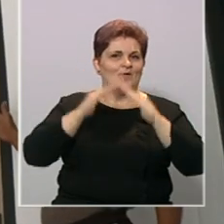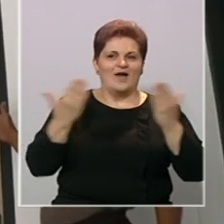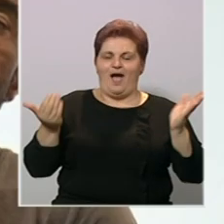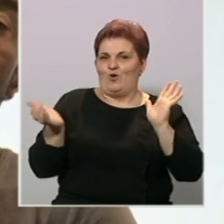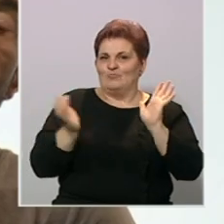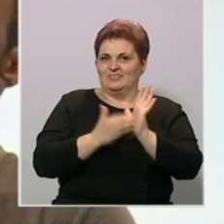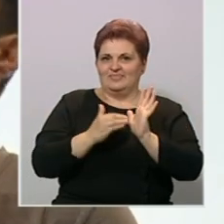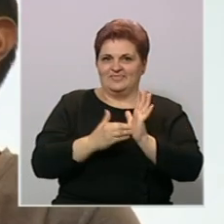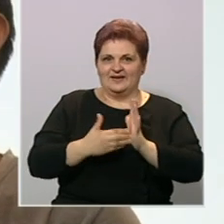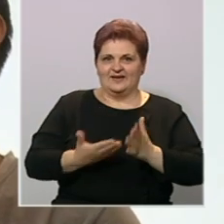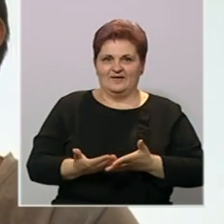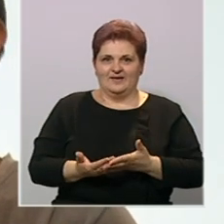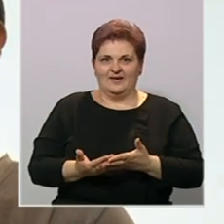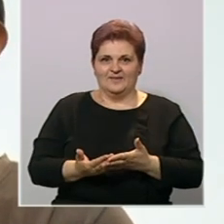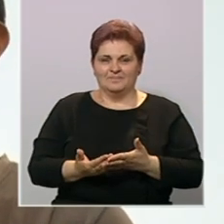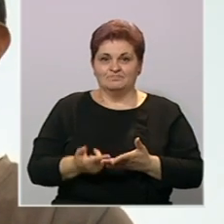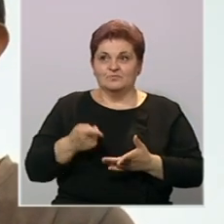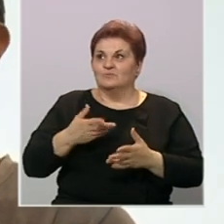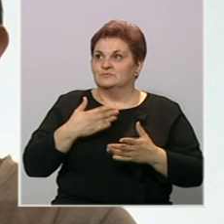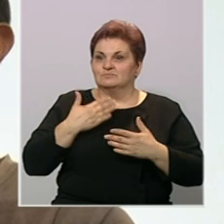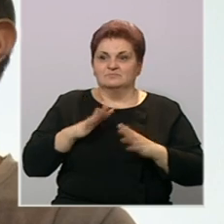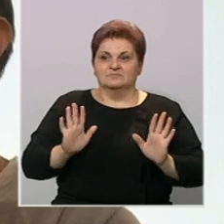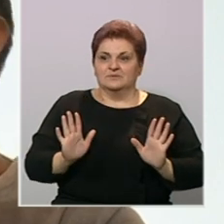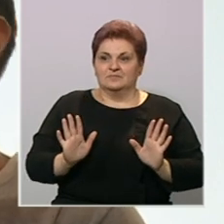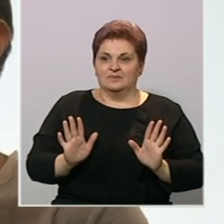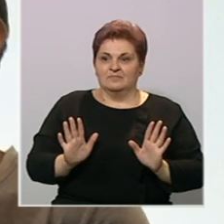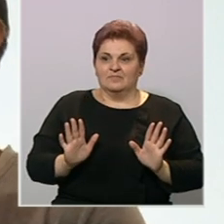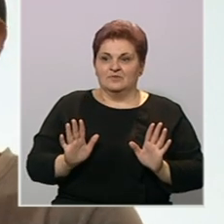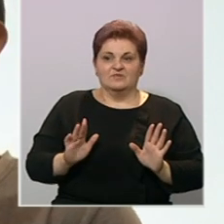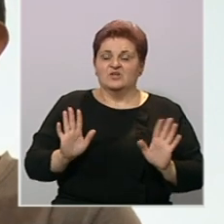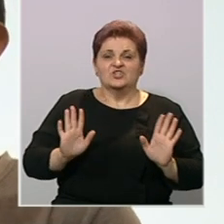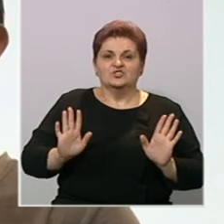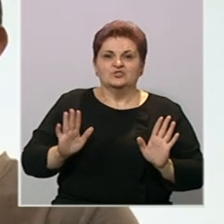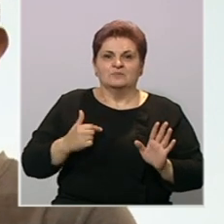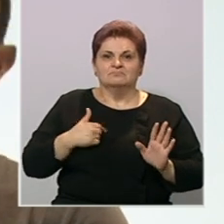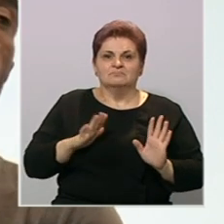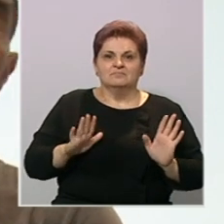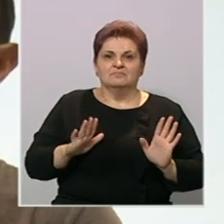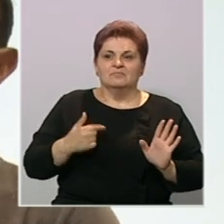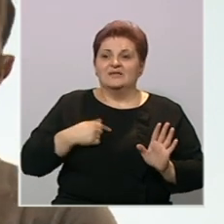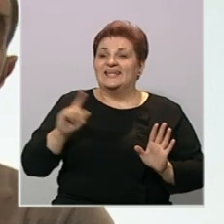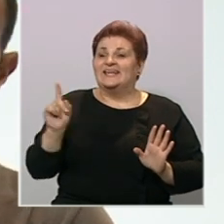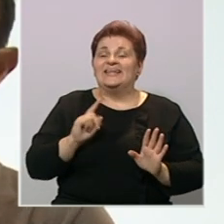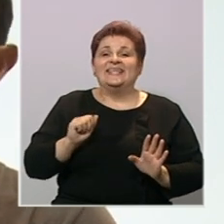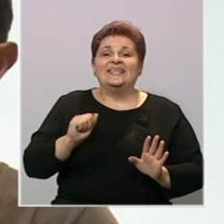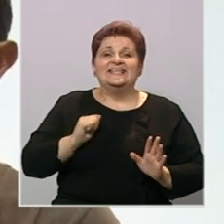čovjeka. Ajmo reći jackpot za mene. Jackpot,